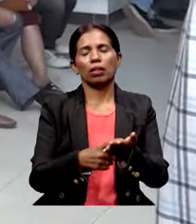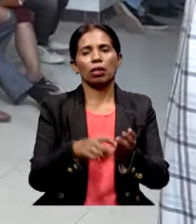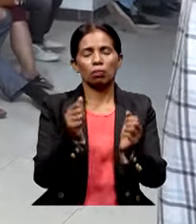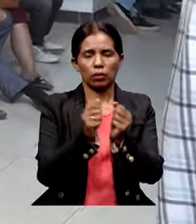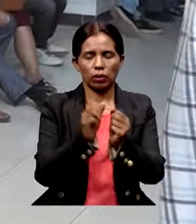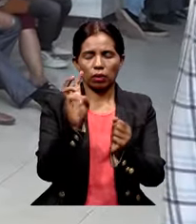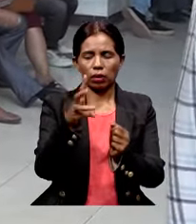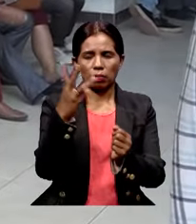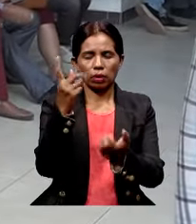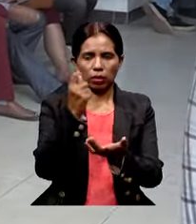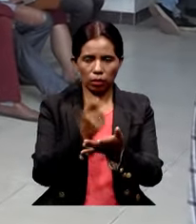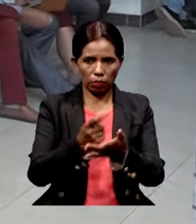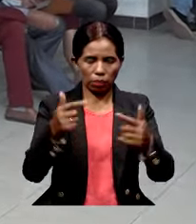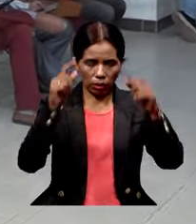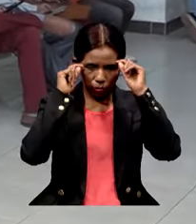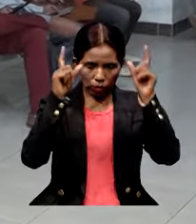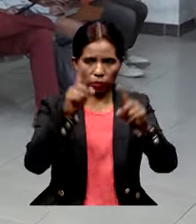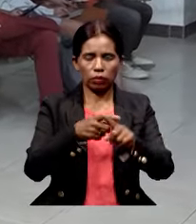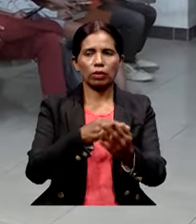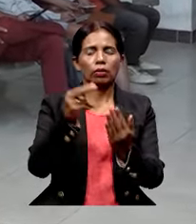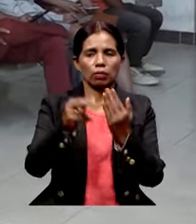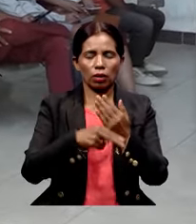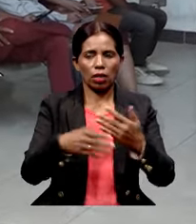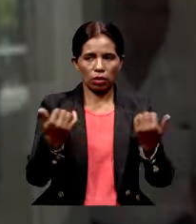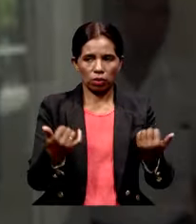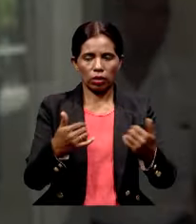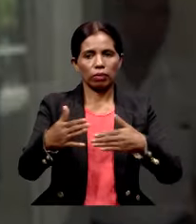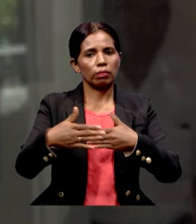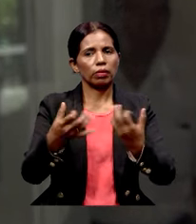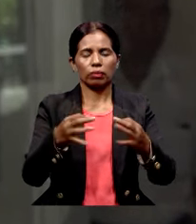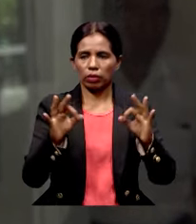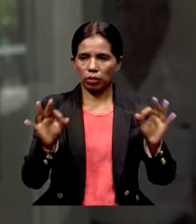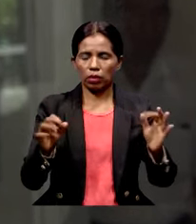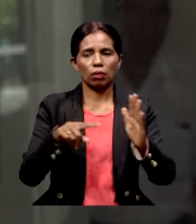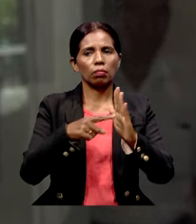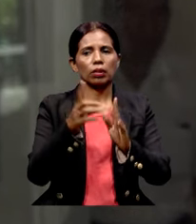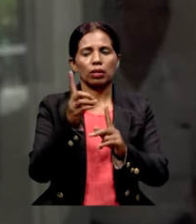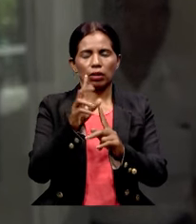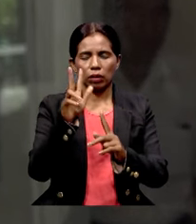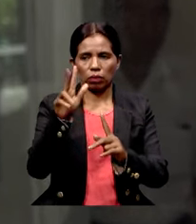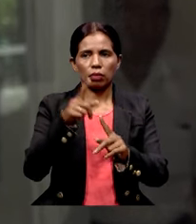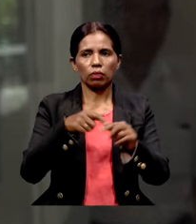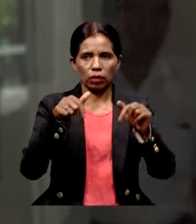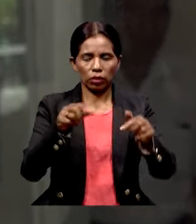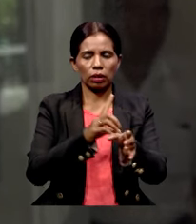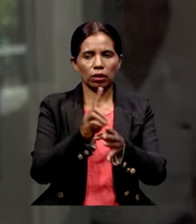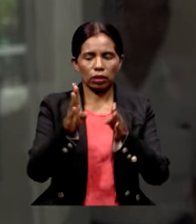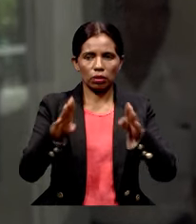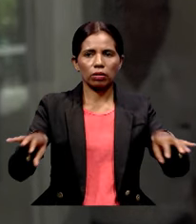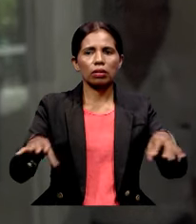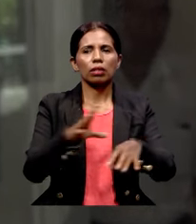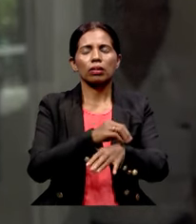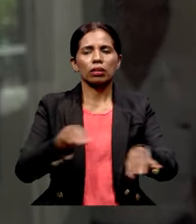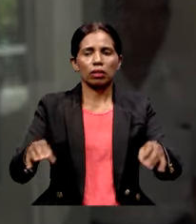Timor Leste ia fulan November tinang kotuk dadaune stok hotuana nune hahu lorontolu fulan ne Direksi Jeral Servisu Registro